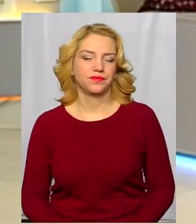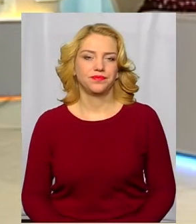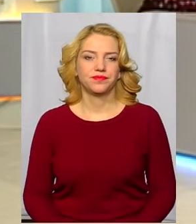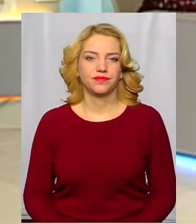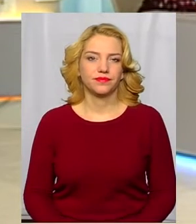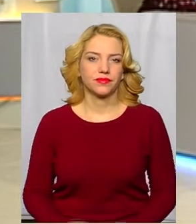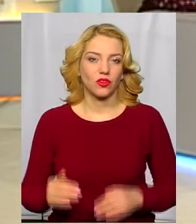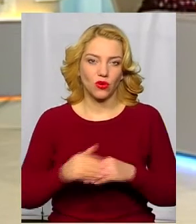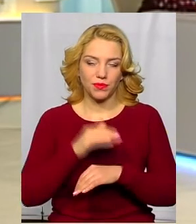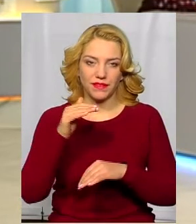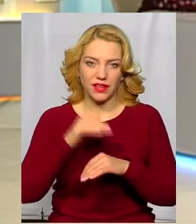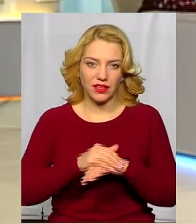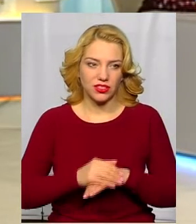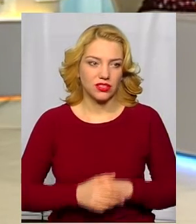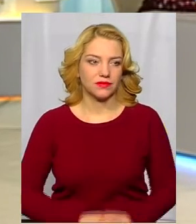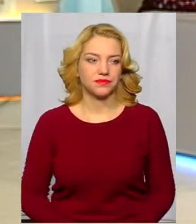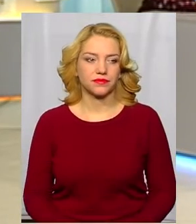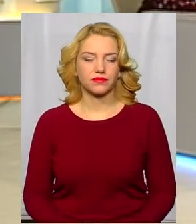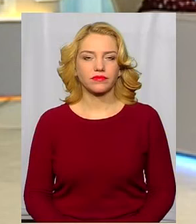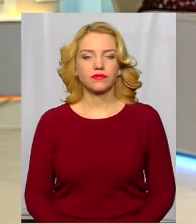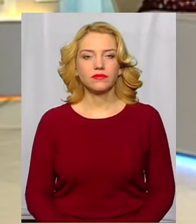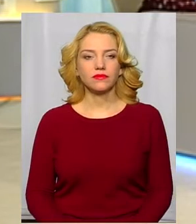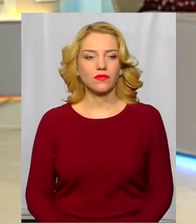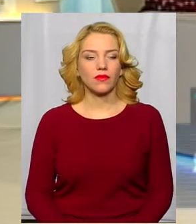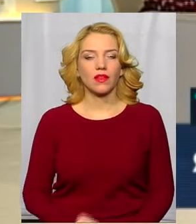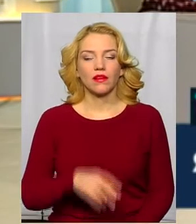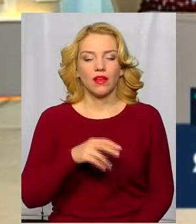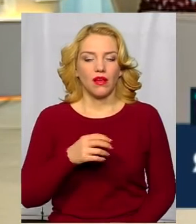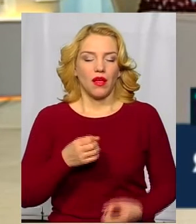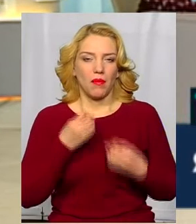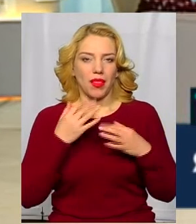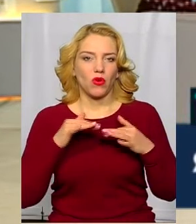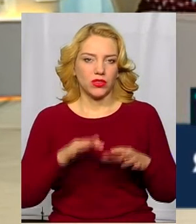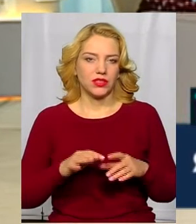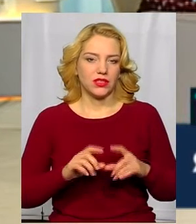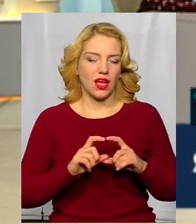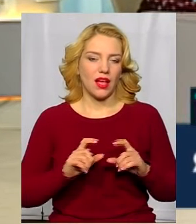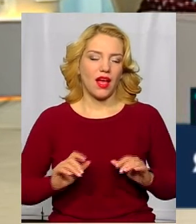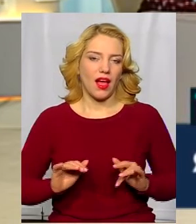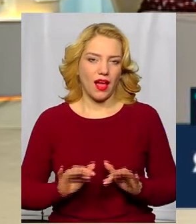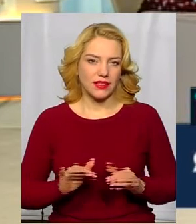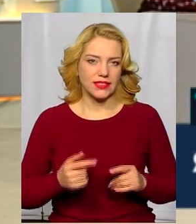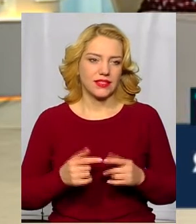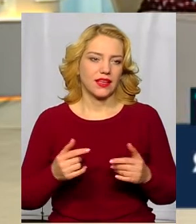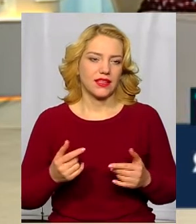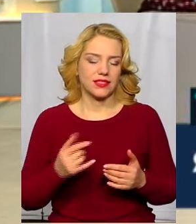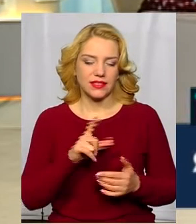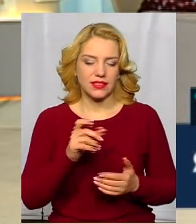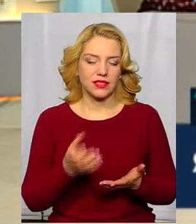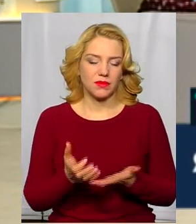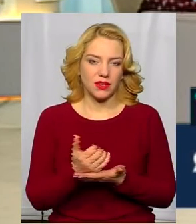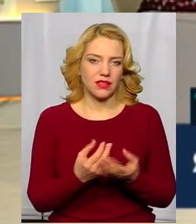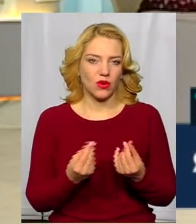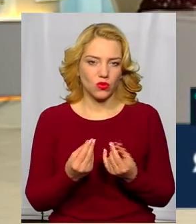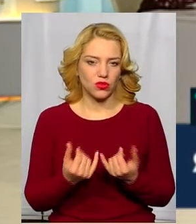Доброго вечора. Добрий вечір. Любове, от благодійні акції зі збирання коштів на обладнання для обласної лікарні ваш фонд